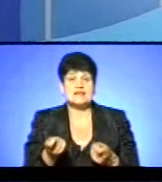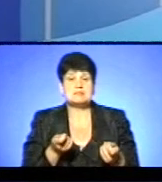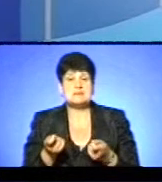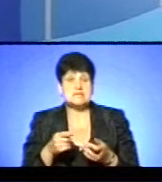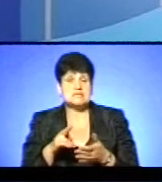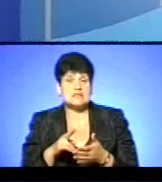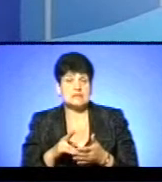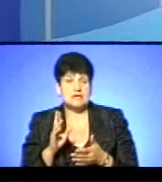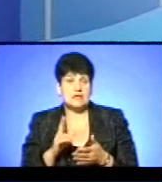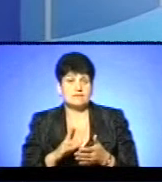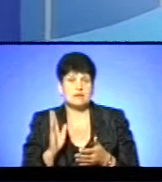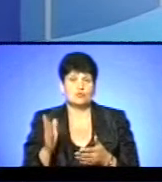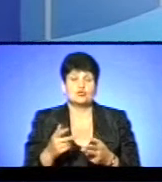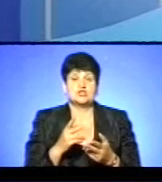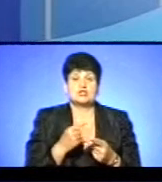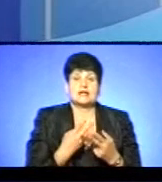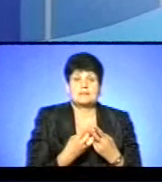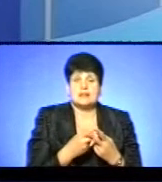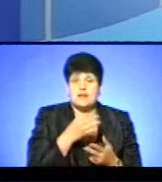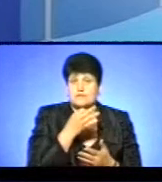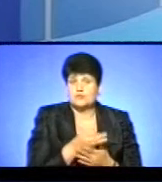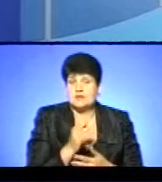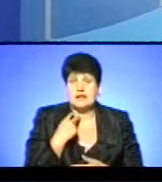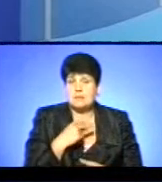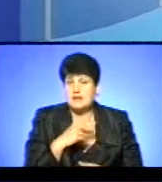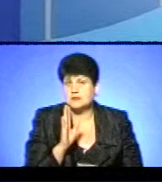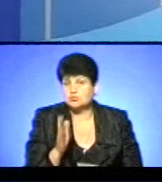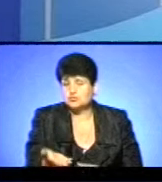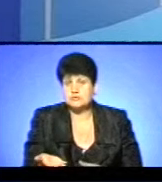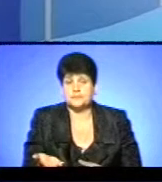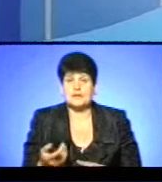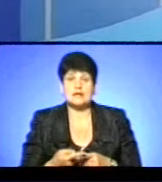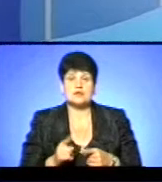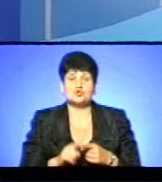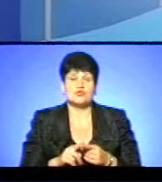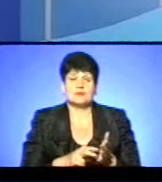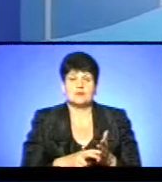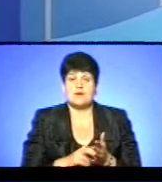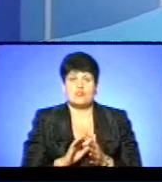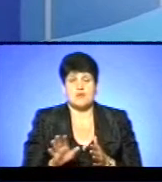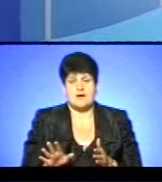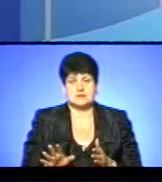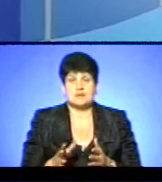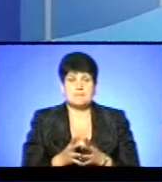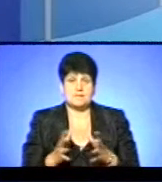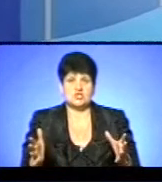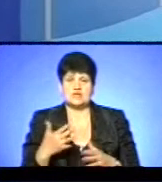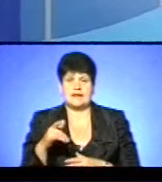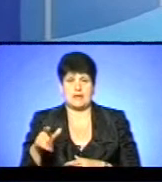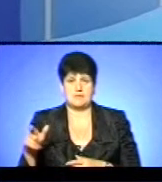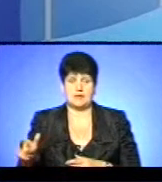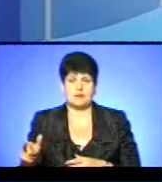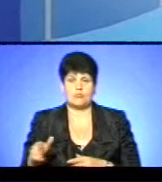хоча є всі ознаки криміналу, чи буде кримінальна відповідальність. Ну, я думаю, що вони цього не бояться. Але більшість рибаків